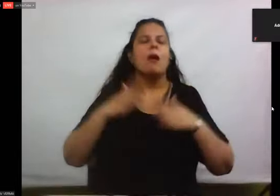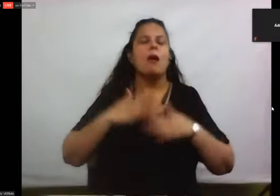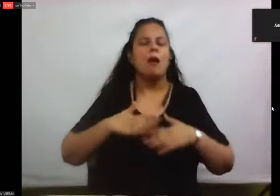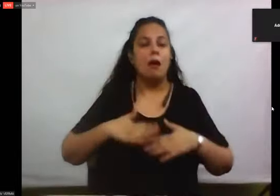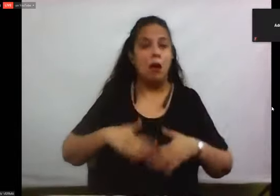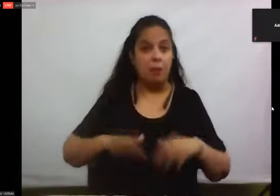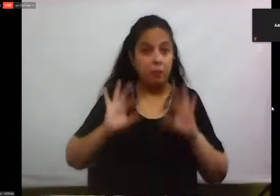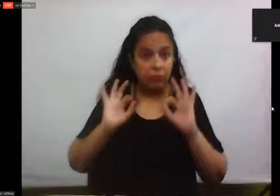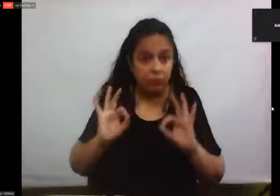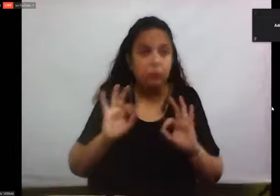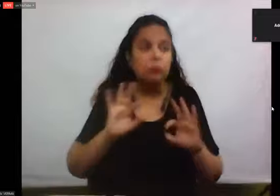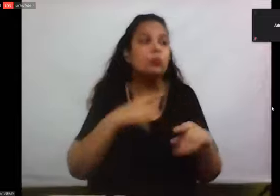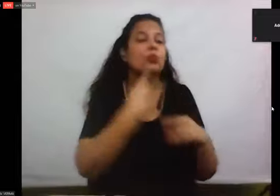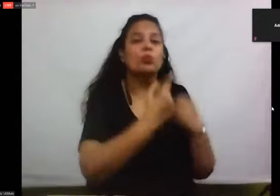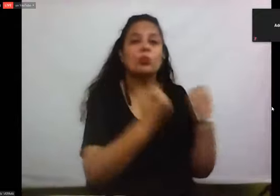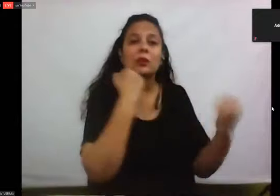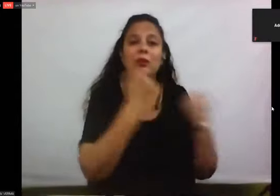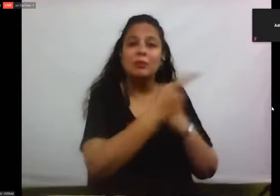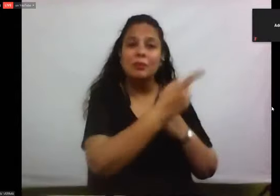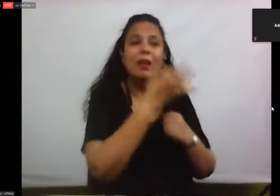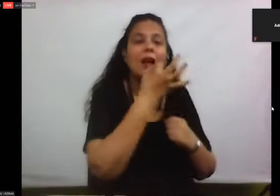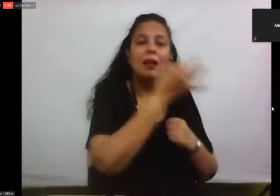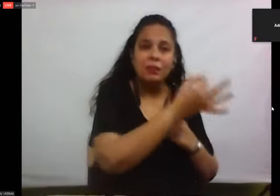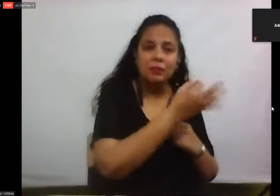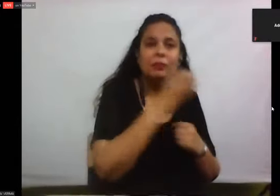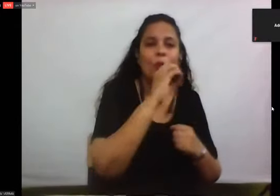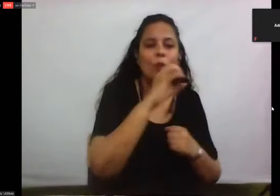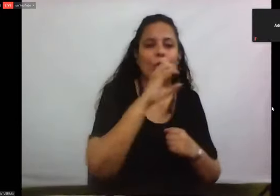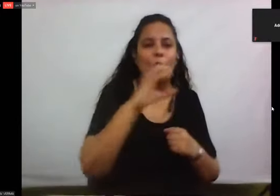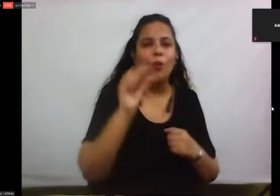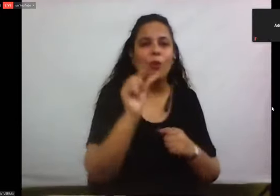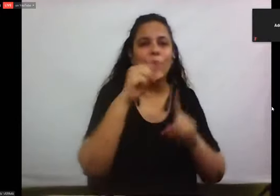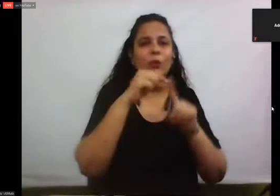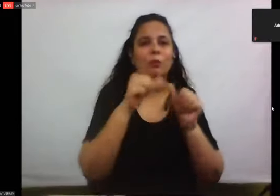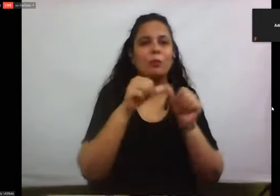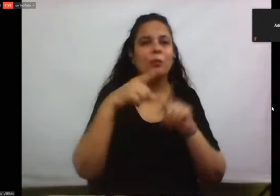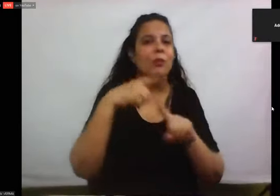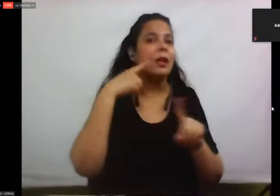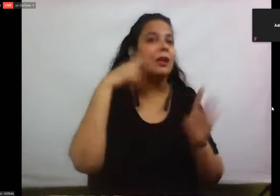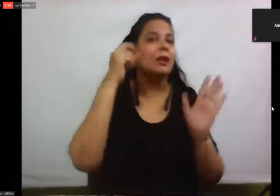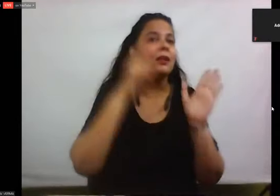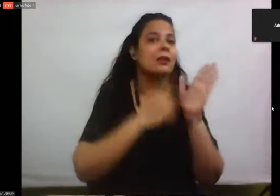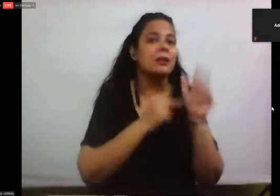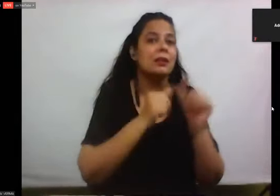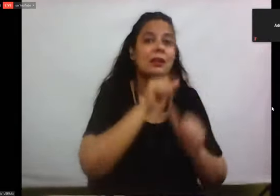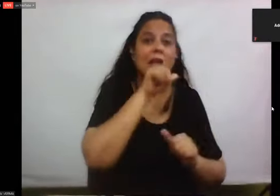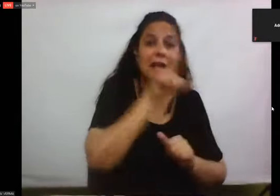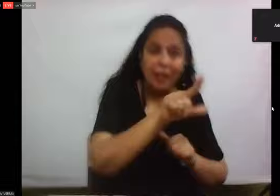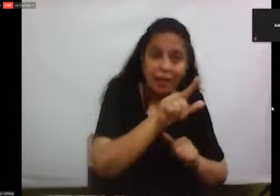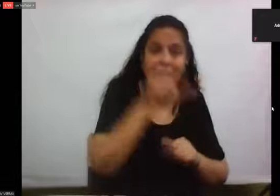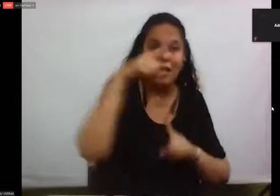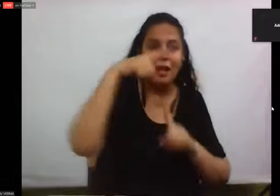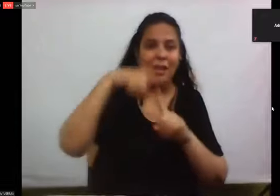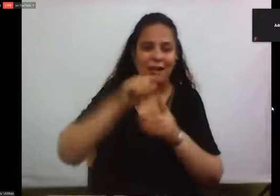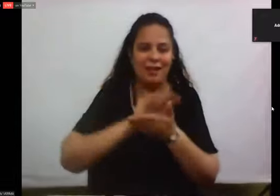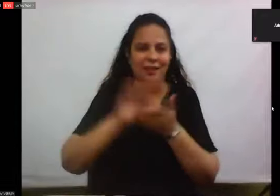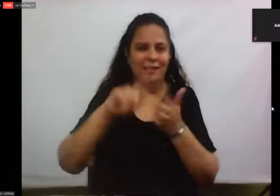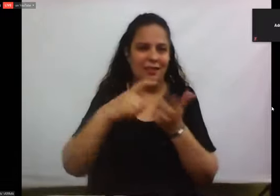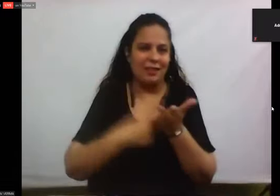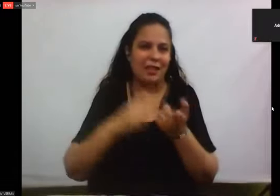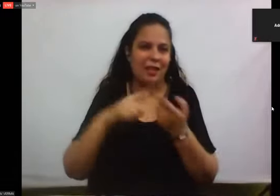थेरेपिस्ट से एडवाइस ले लिया जाए, ऑक्यूपेशनल थेरेपिस्ट से, तो बहुत अच्छा होगा. बिकॉज अगर वो किसी तरह